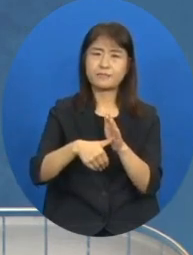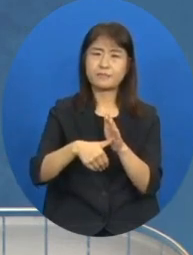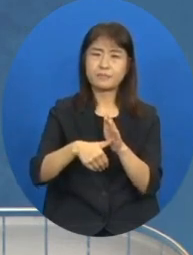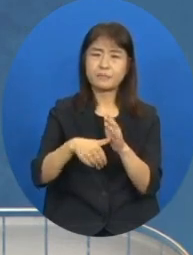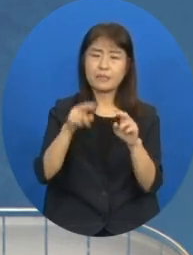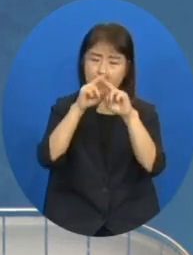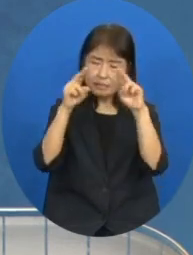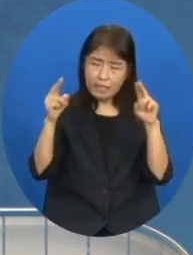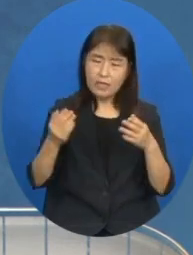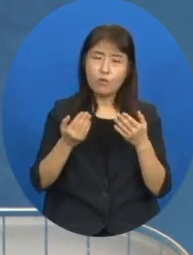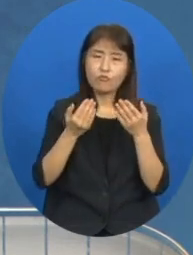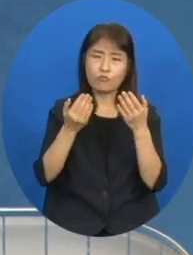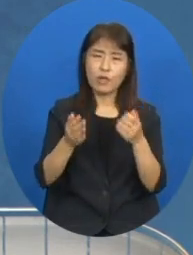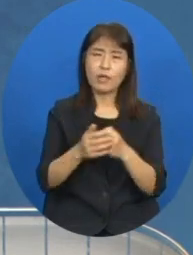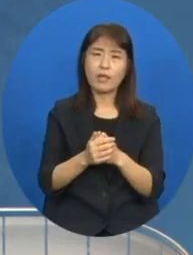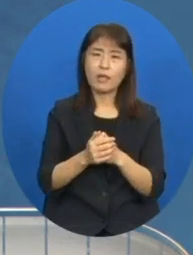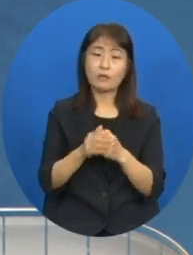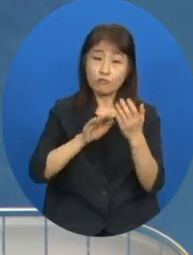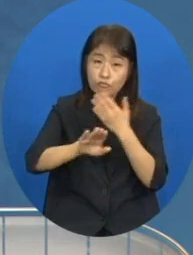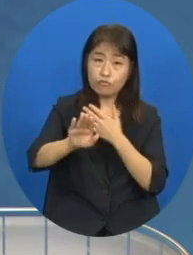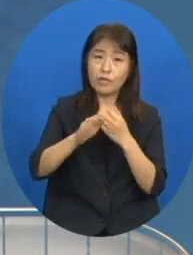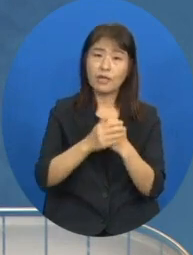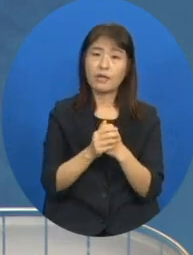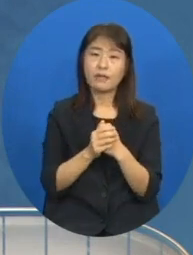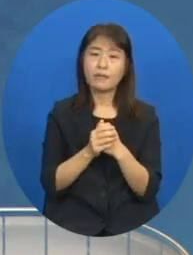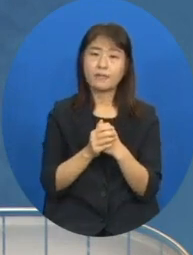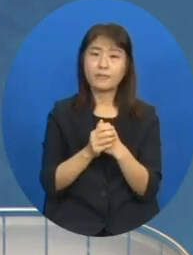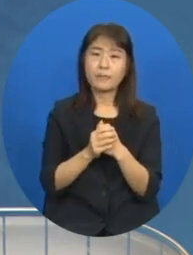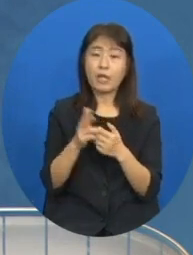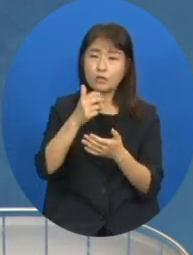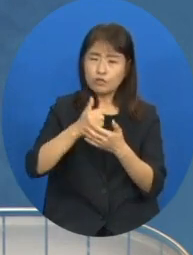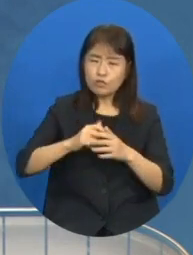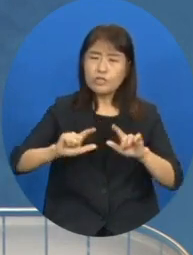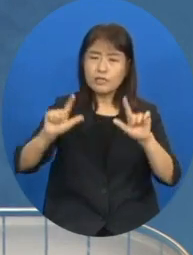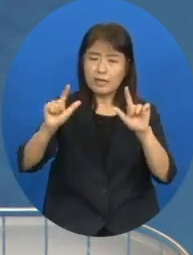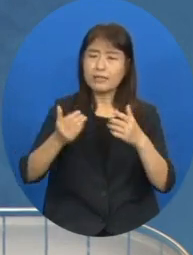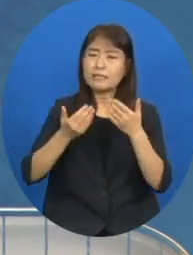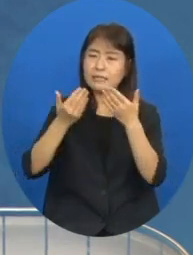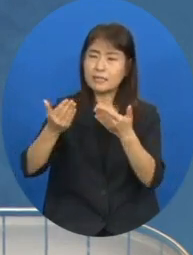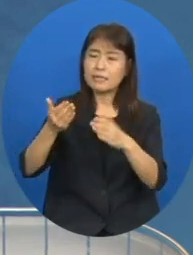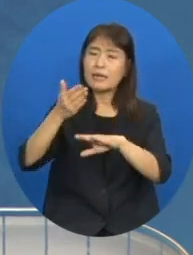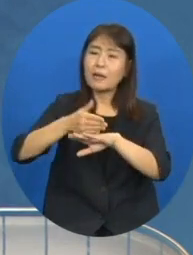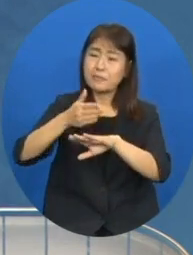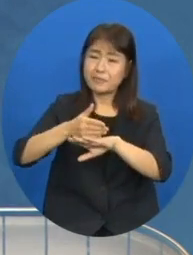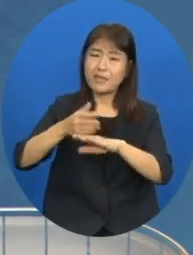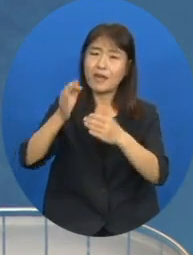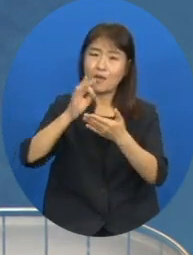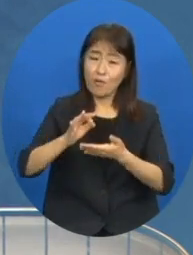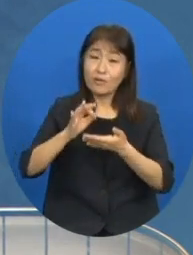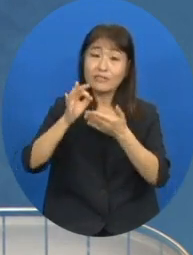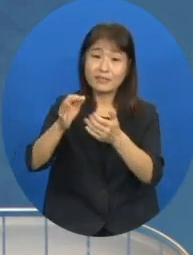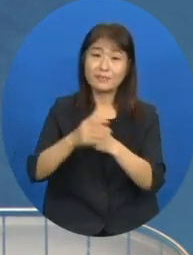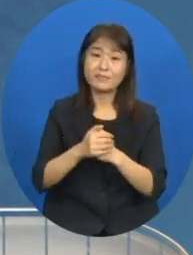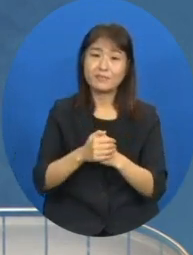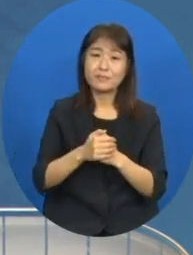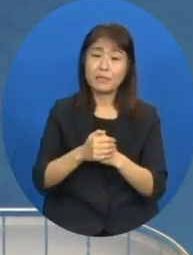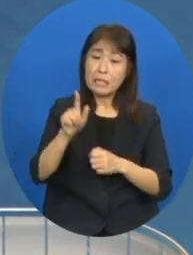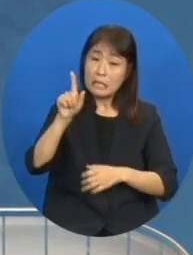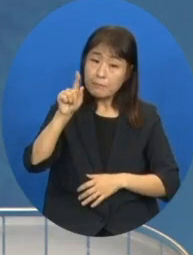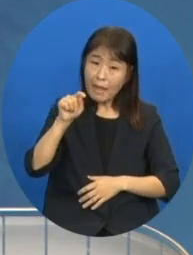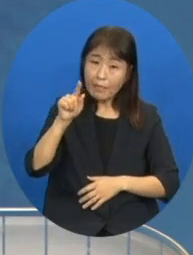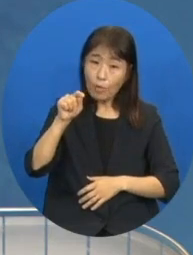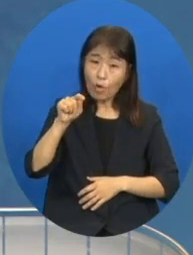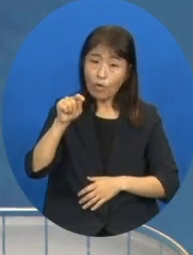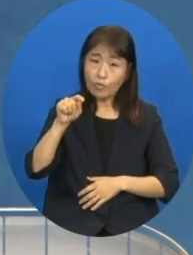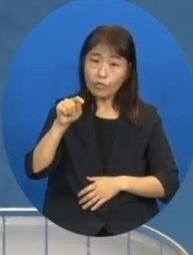장례를 치르고 그리고 주일 예배 드릴 때 드렸던 감사헌금이라는 거예요. 그 1만 원이라고 그랬는데 이게 어느